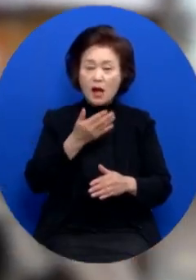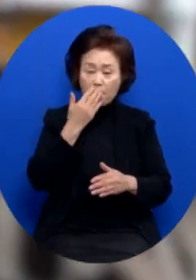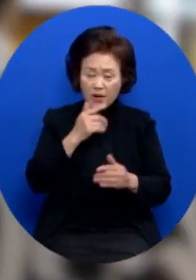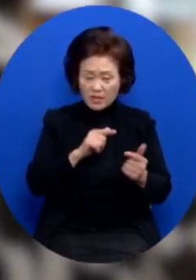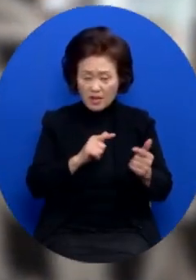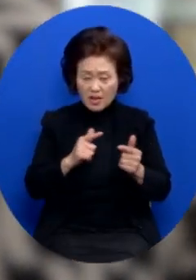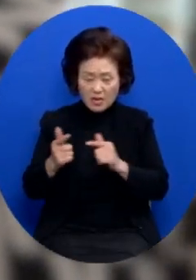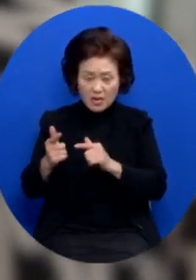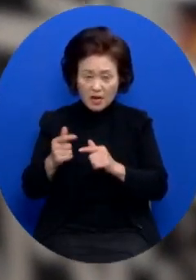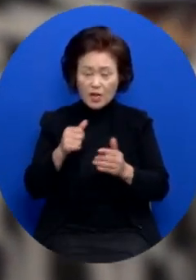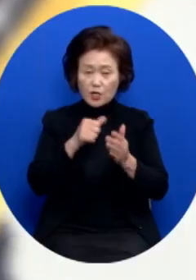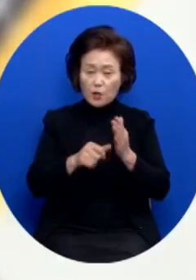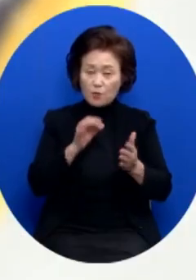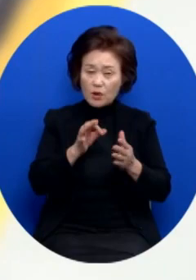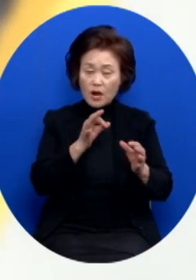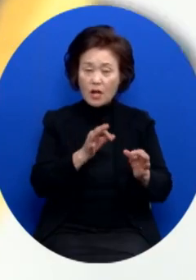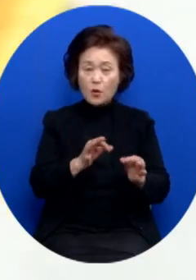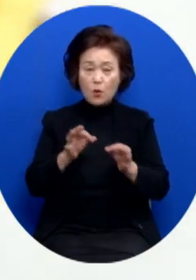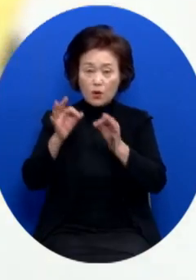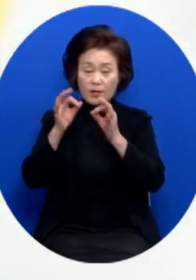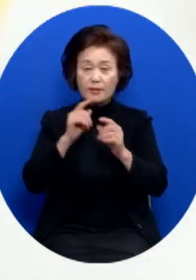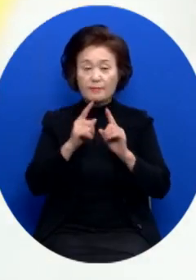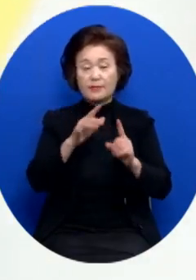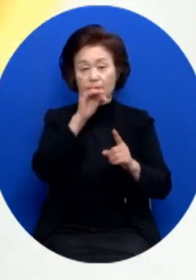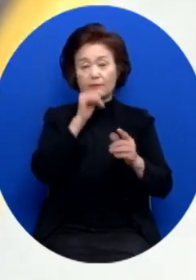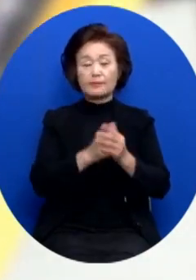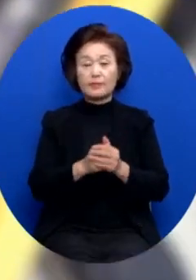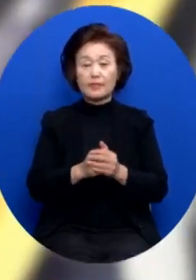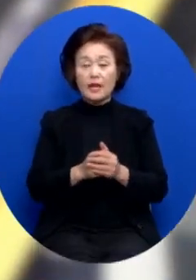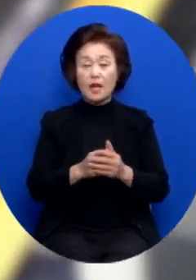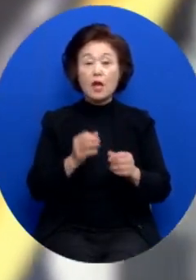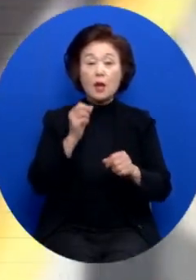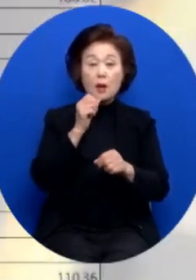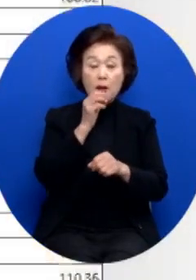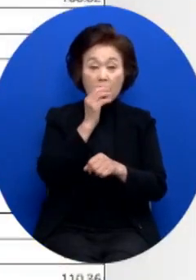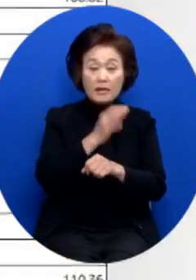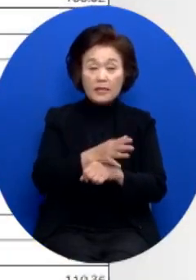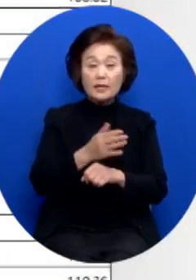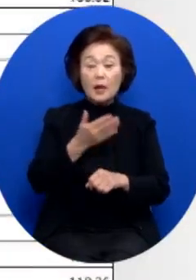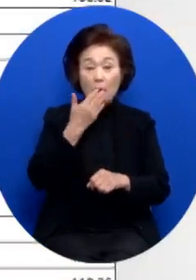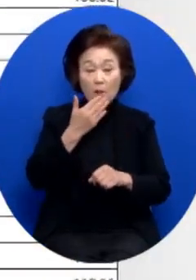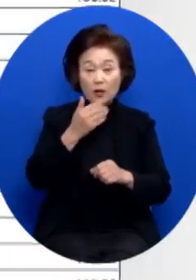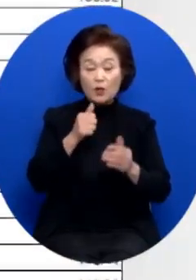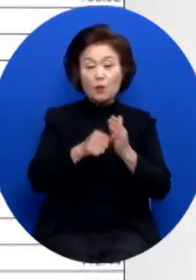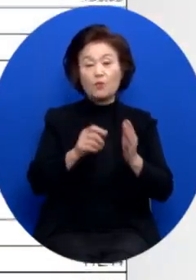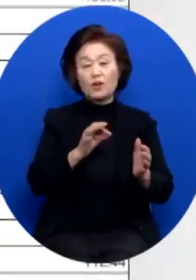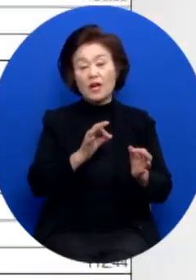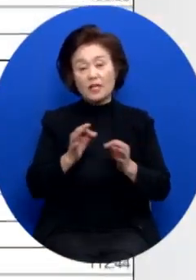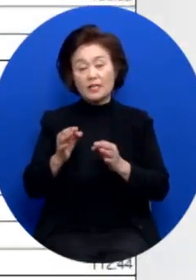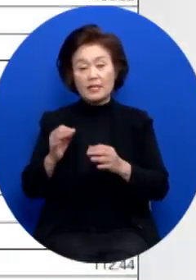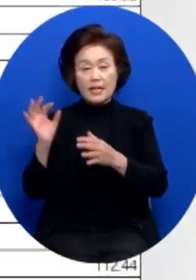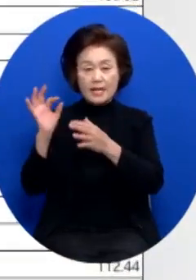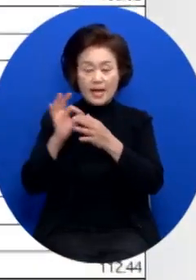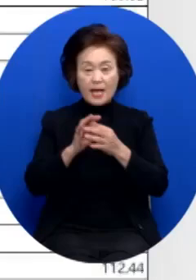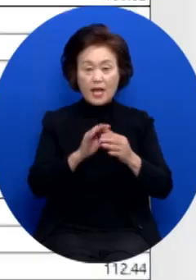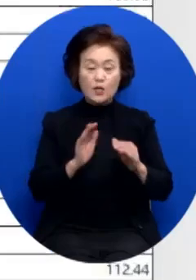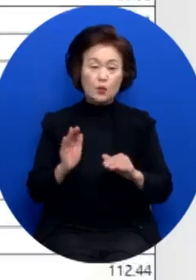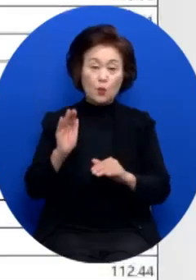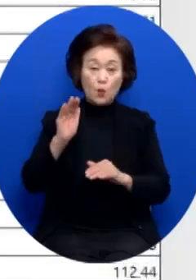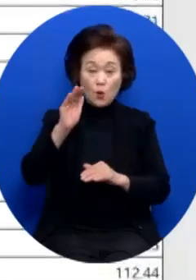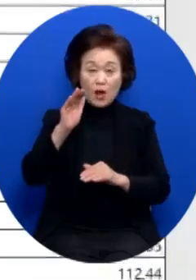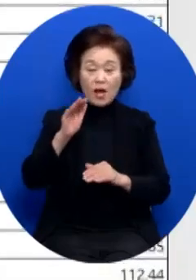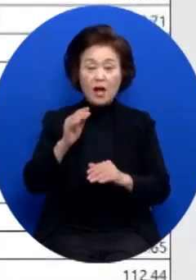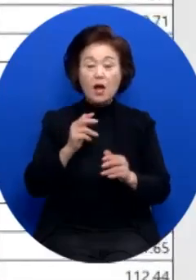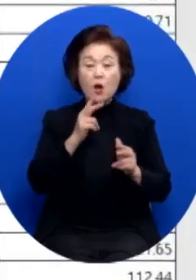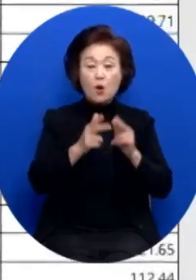통계청에 따르면 11월 외식 물가 상승률은 4.8%로 전체 평균을 30개월 연속 웃돌았고